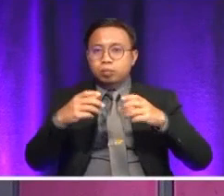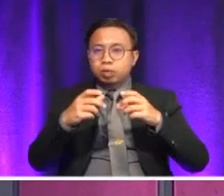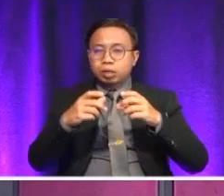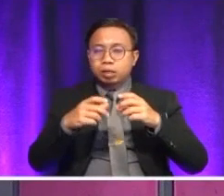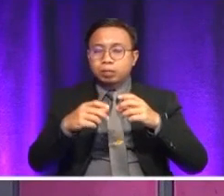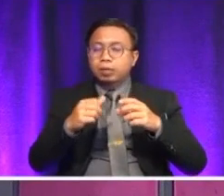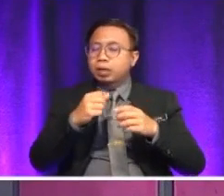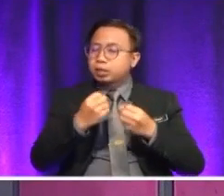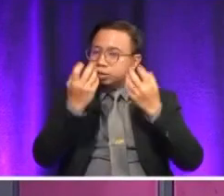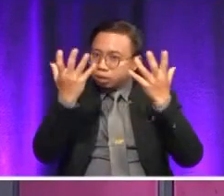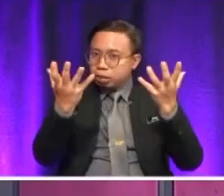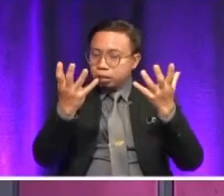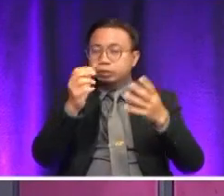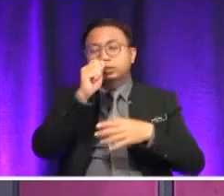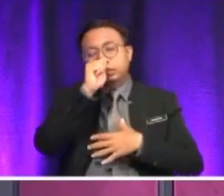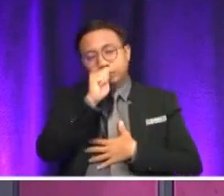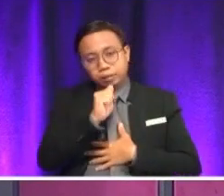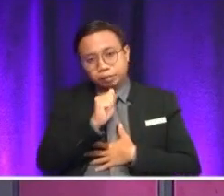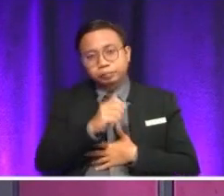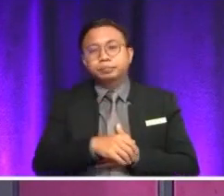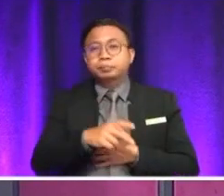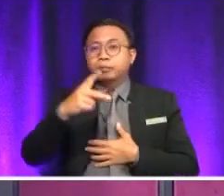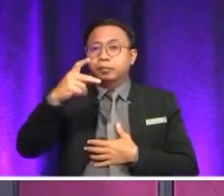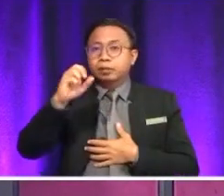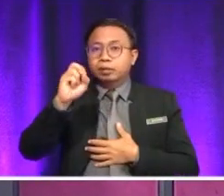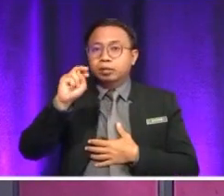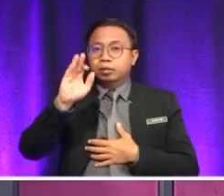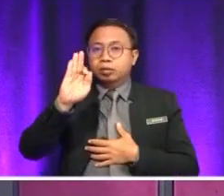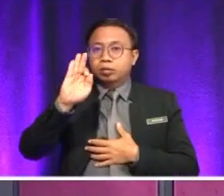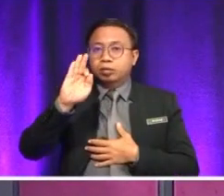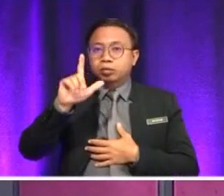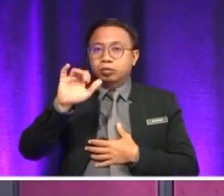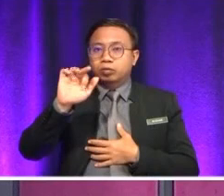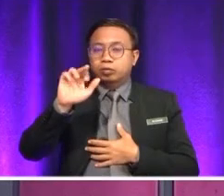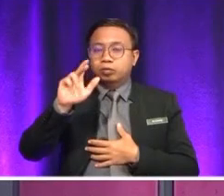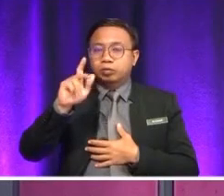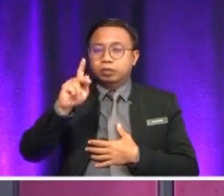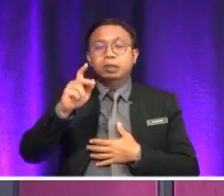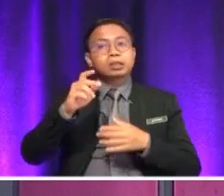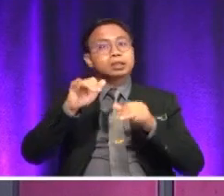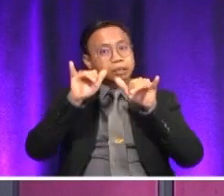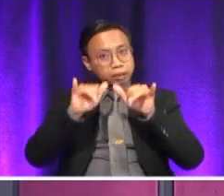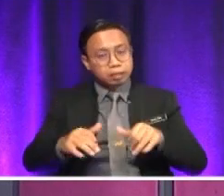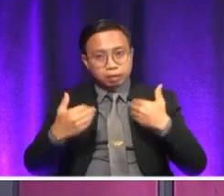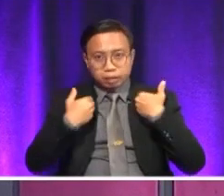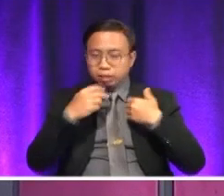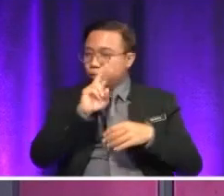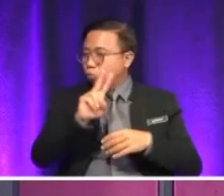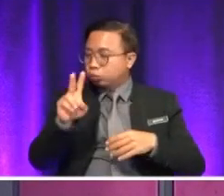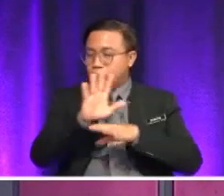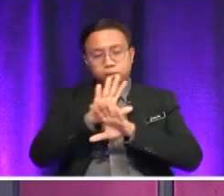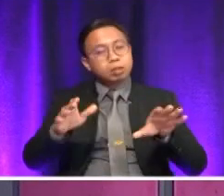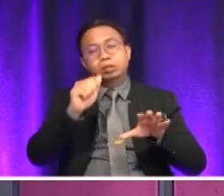banyakkan bersabar. Oh, ha, ini cukup penting. Konflik juga memang tetap ada, tapi kalau dua-dua tak sabar,